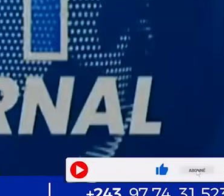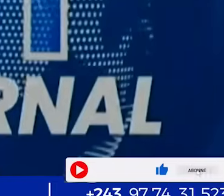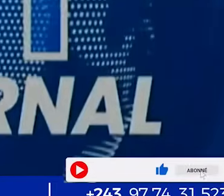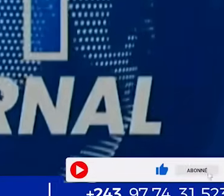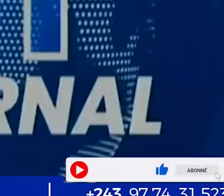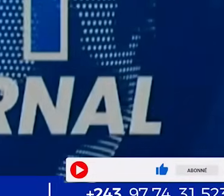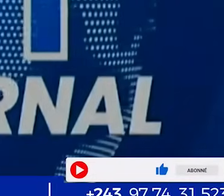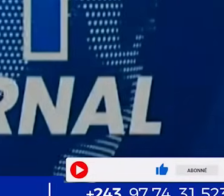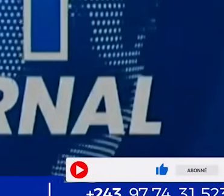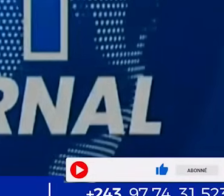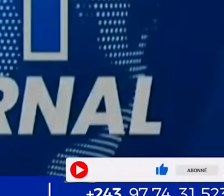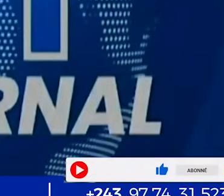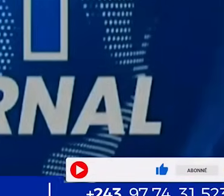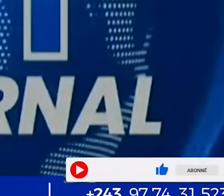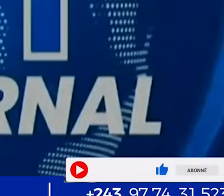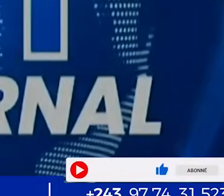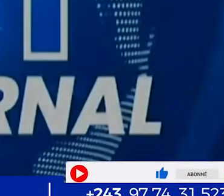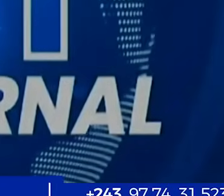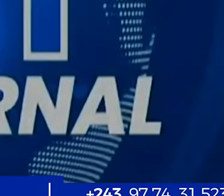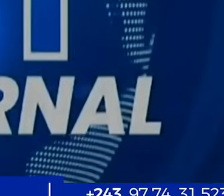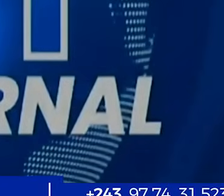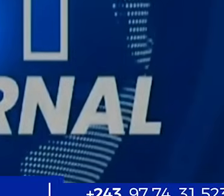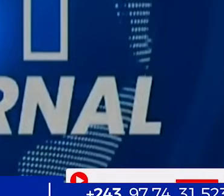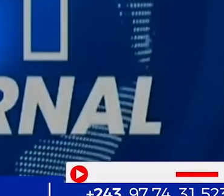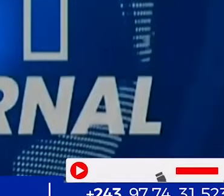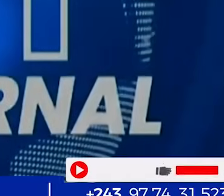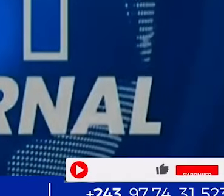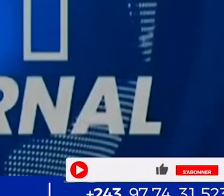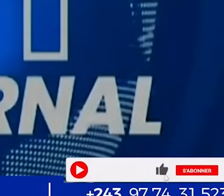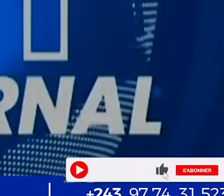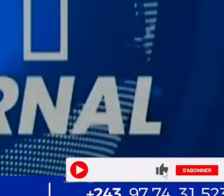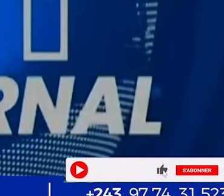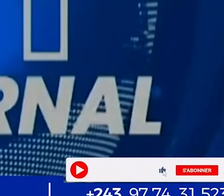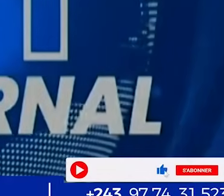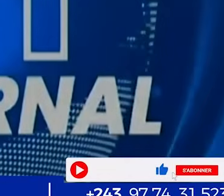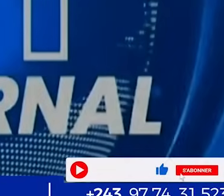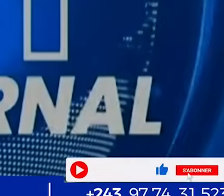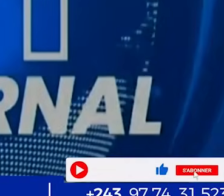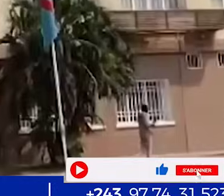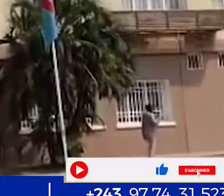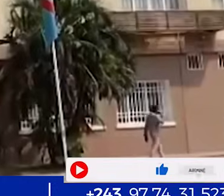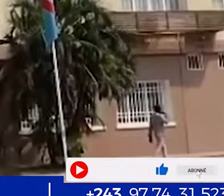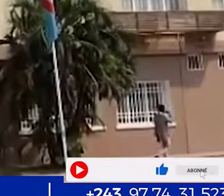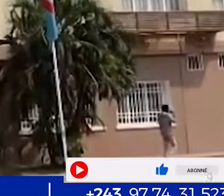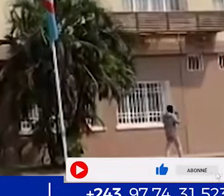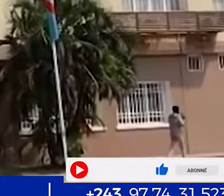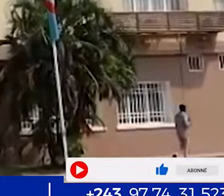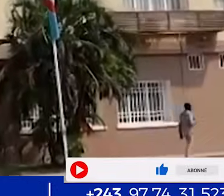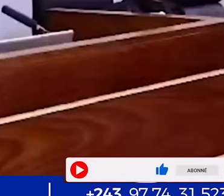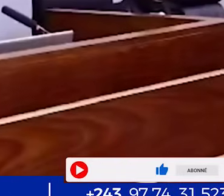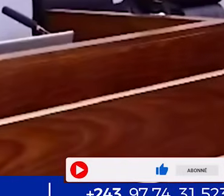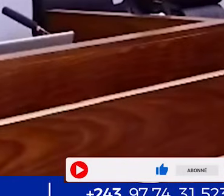Le coup d'envoi des travaux ce samedi. Et à la Cour des comptes, c'est la fin de la série d'audiences mettant en